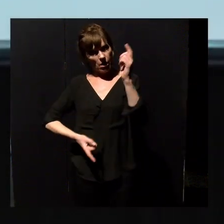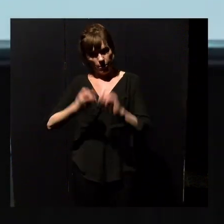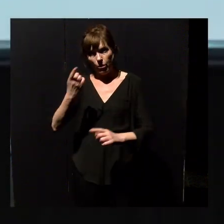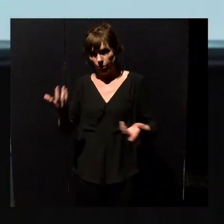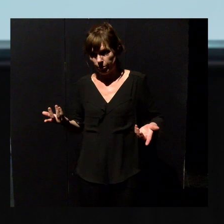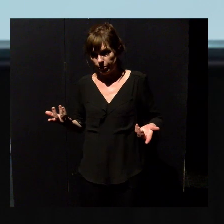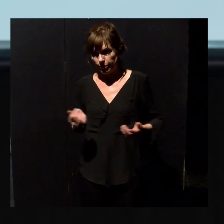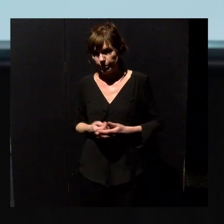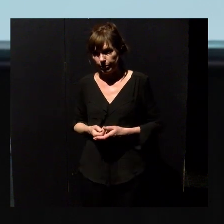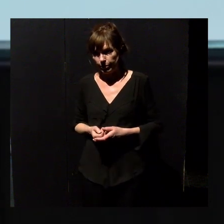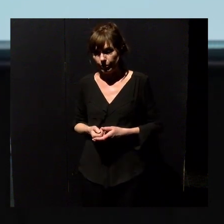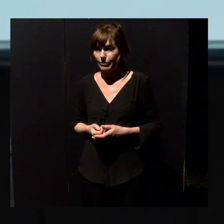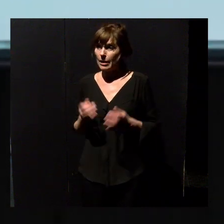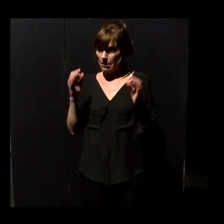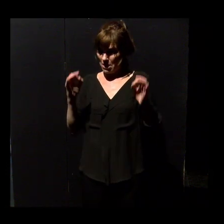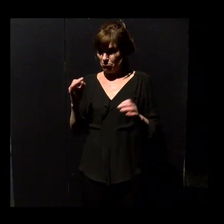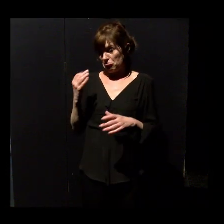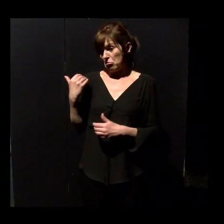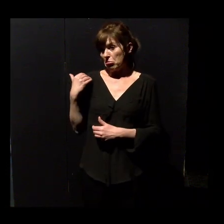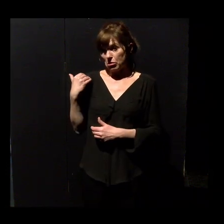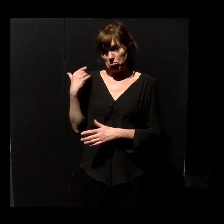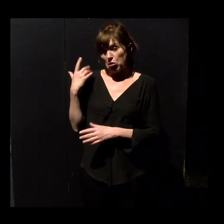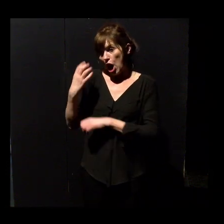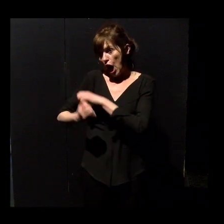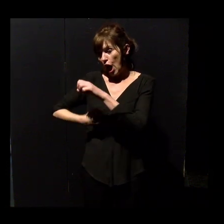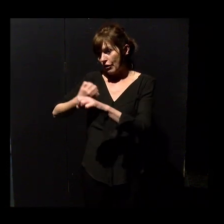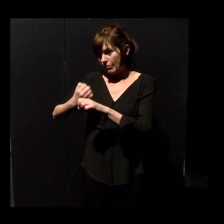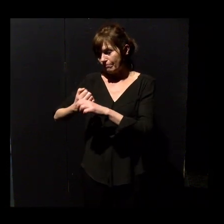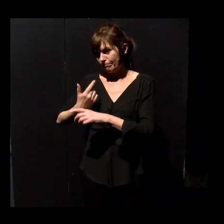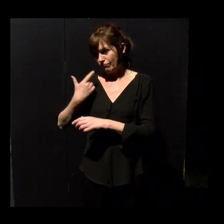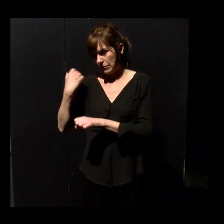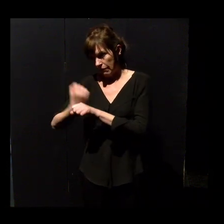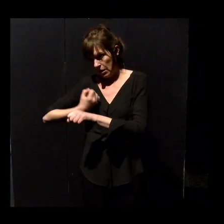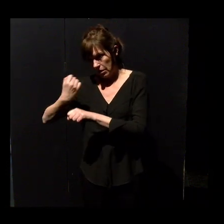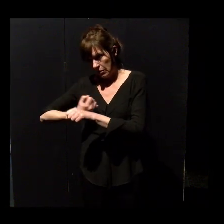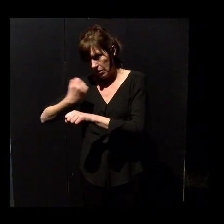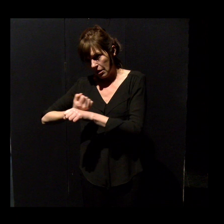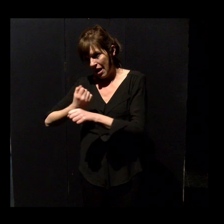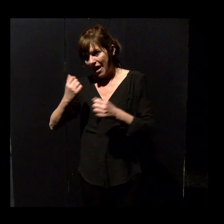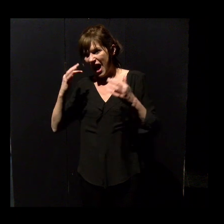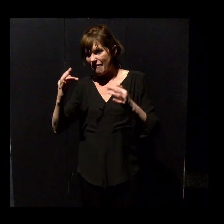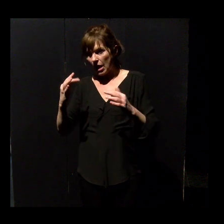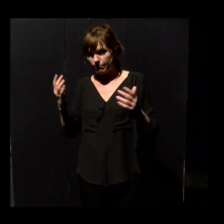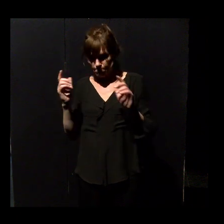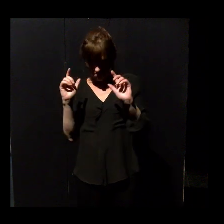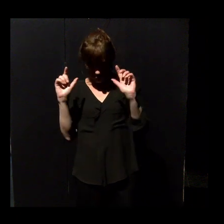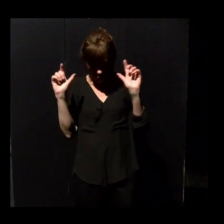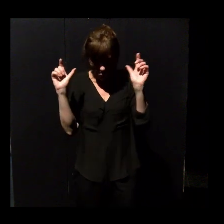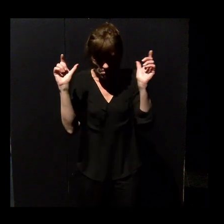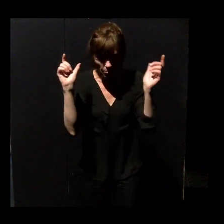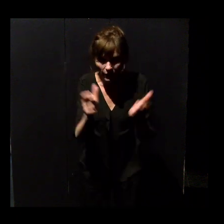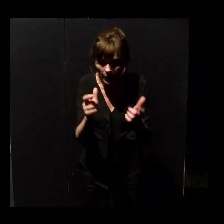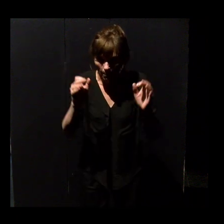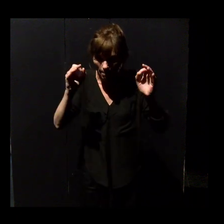que j'ai fait en recherche ces dernières années pour essayer d'ajuster de la manière la plus précise possible